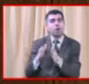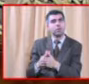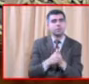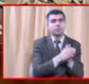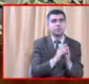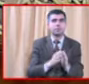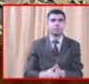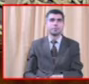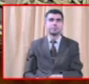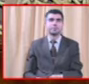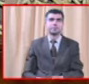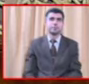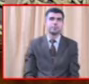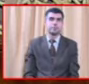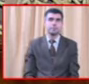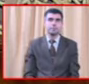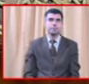الوزير. تعقيب السيد النائب تفضل.